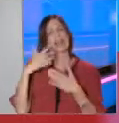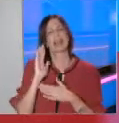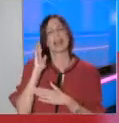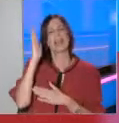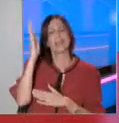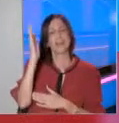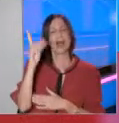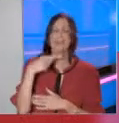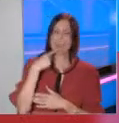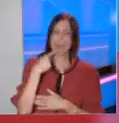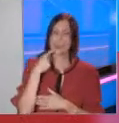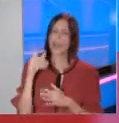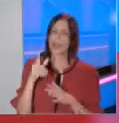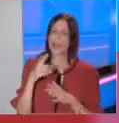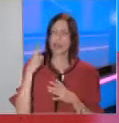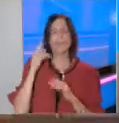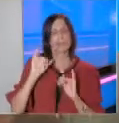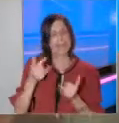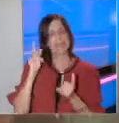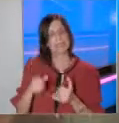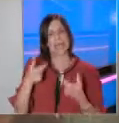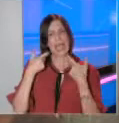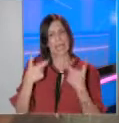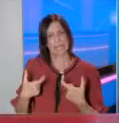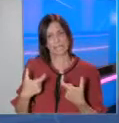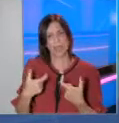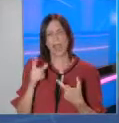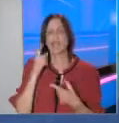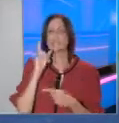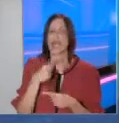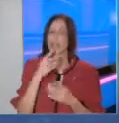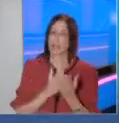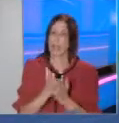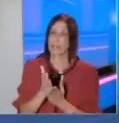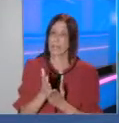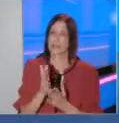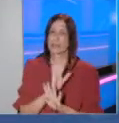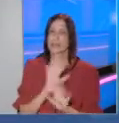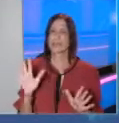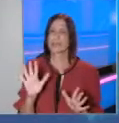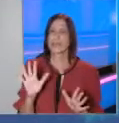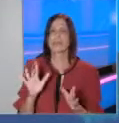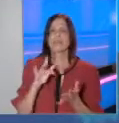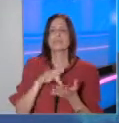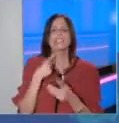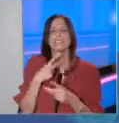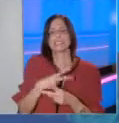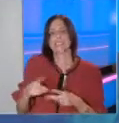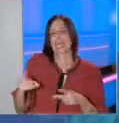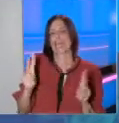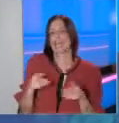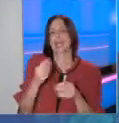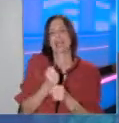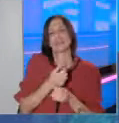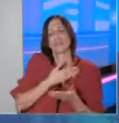גם אתה אומר זה מצד אחד, אתה בעד האכיפה, ואתה אומר שצריכה להגיע האכיפה. אבל צריך להגיד את האמת, אין פינוי שהוא סטרילי לחלוטין. זאת אומרת, אי אפשר